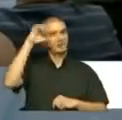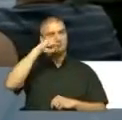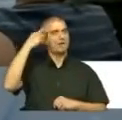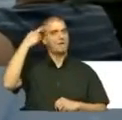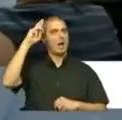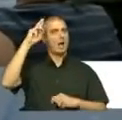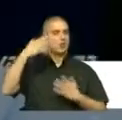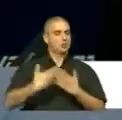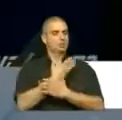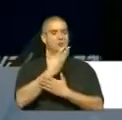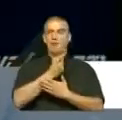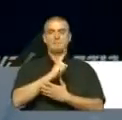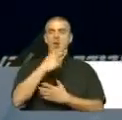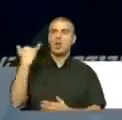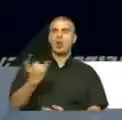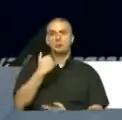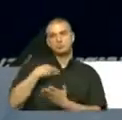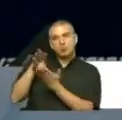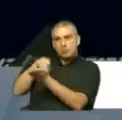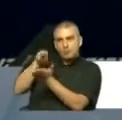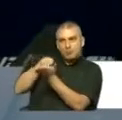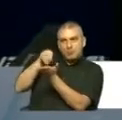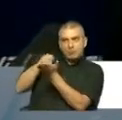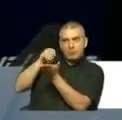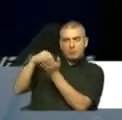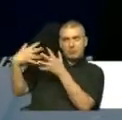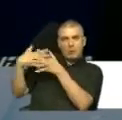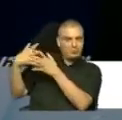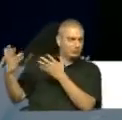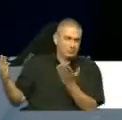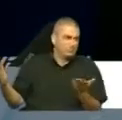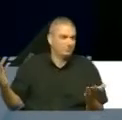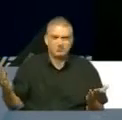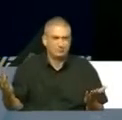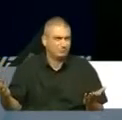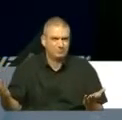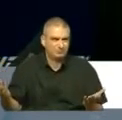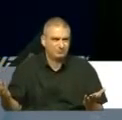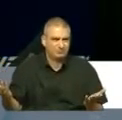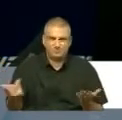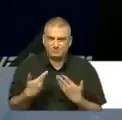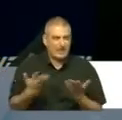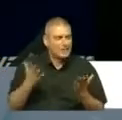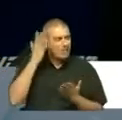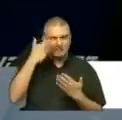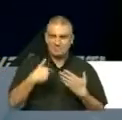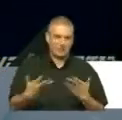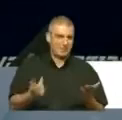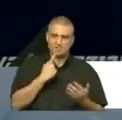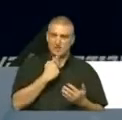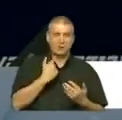מנסה כל הזמן לחכות את הקואליציה. אין לזה שחר, אין לזה עתיד.